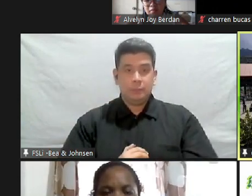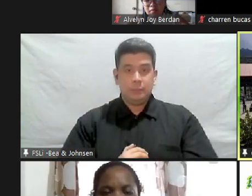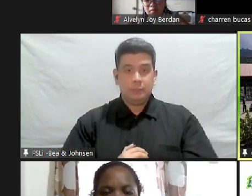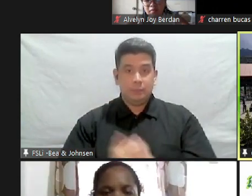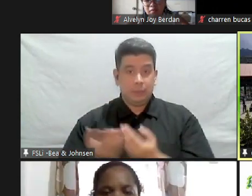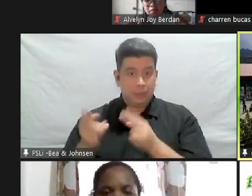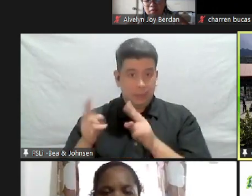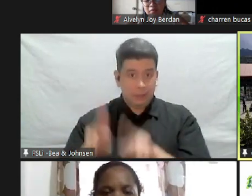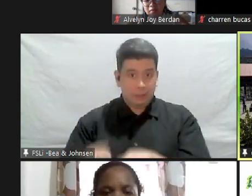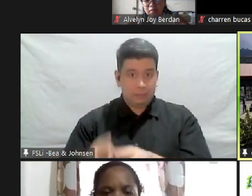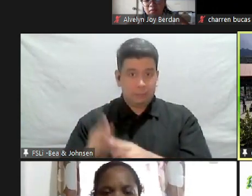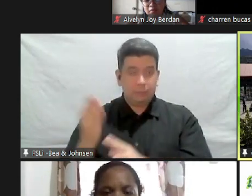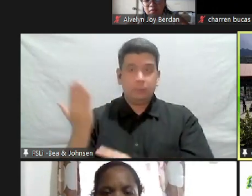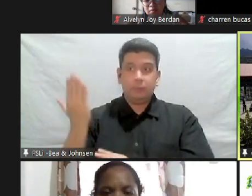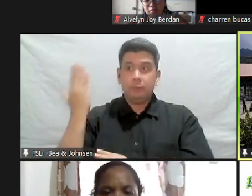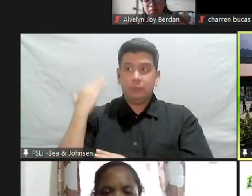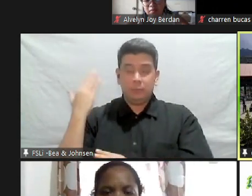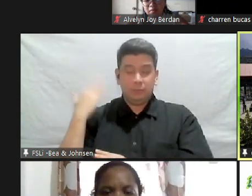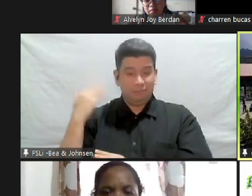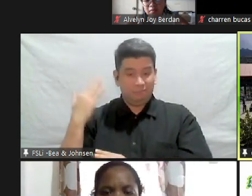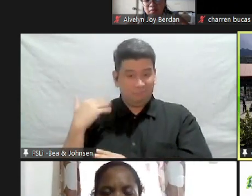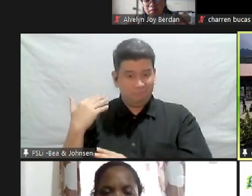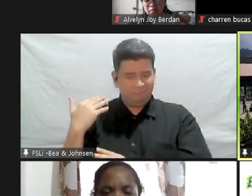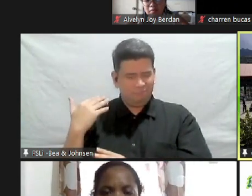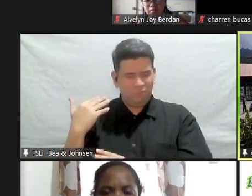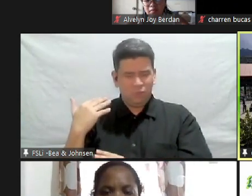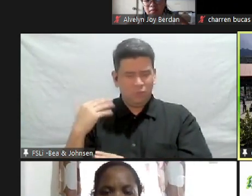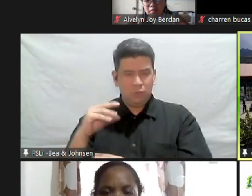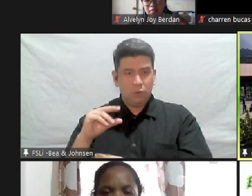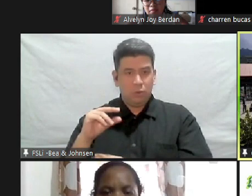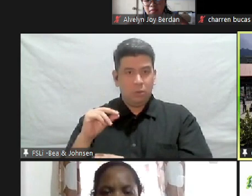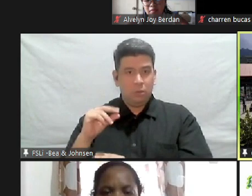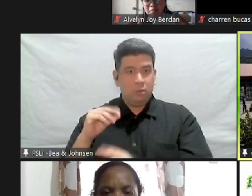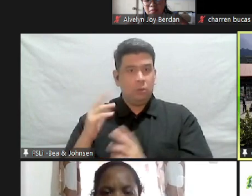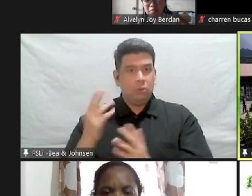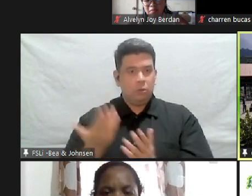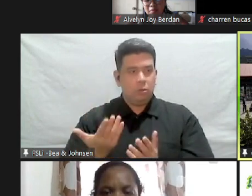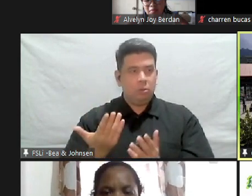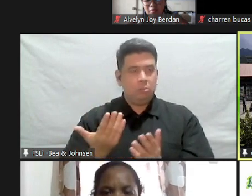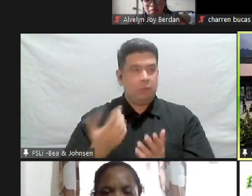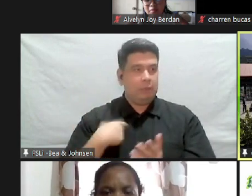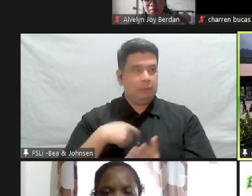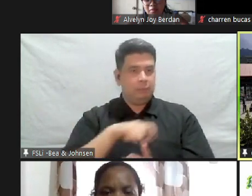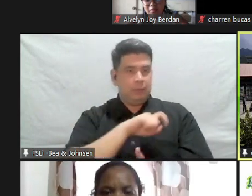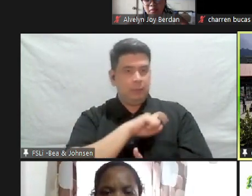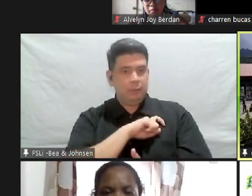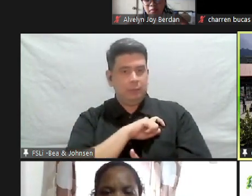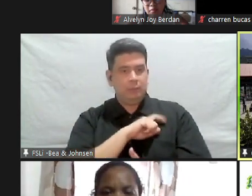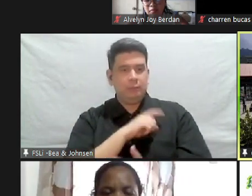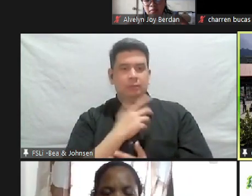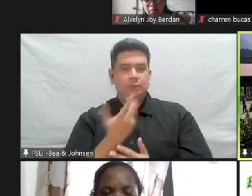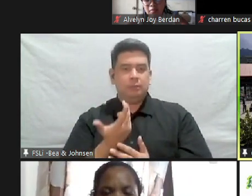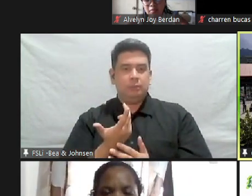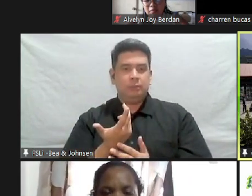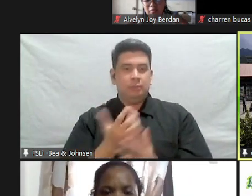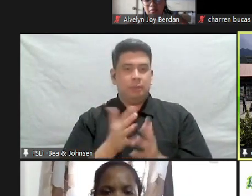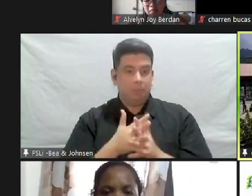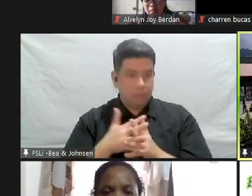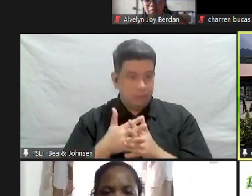kundi noon pa, no? Bago pa tumating ang mga colonial masters at mga sumunod